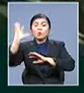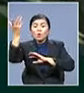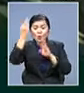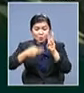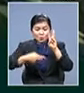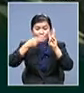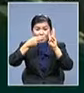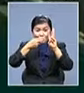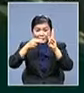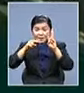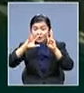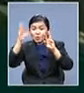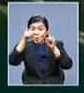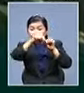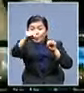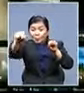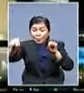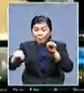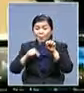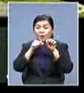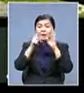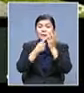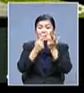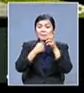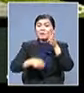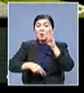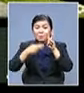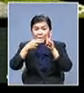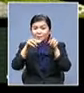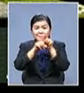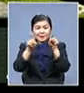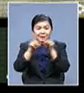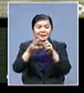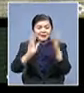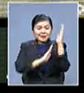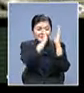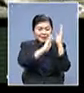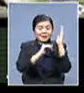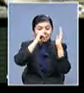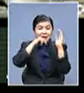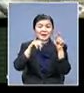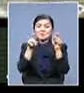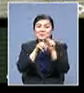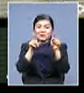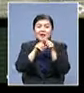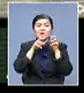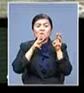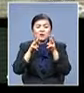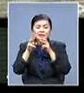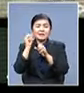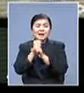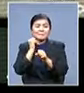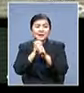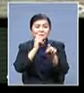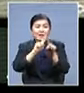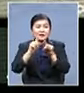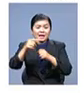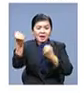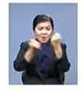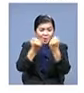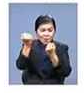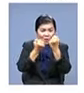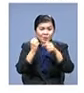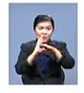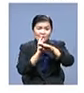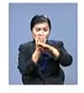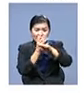คะสำหรับประเทศไทยเองค่ะก็มี Street Viewแบบนี้ให้ชมเช่นเดียวกันนะคะในเบื้องหลังของการทำภาพ Street Viewเนี่ยก็จะมีรถ googleหน้า